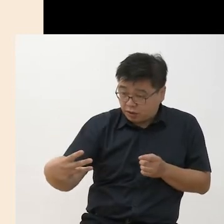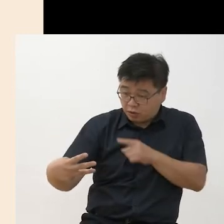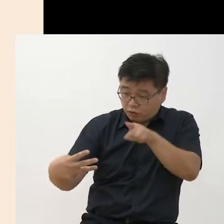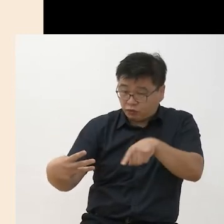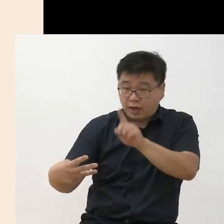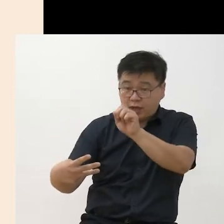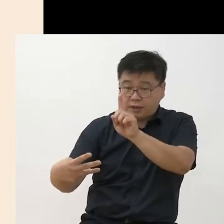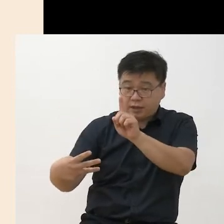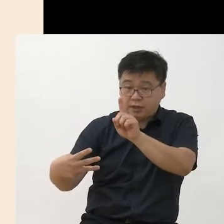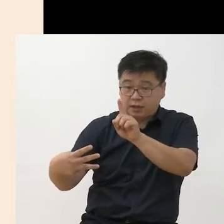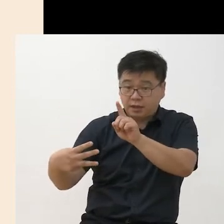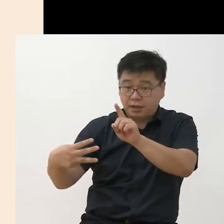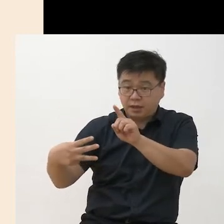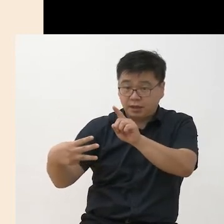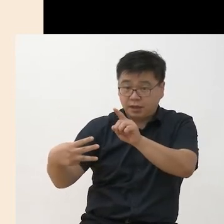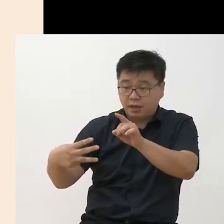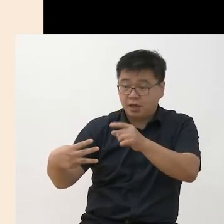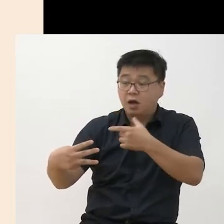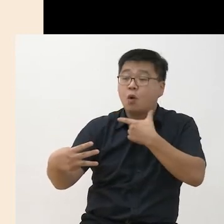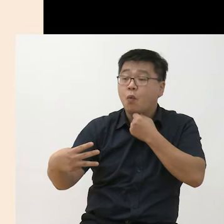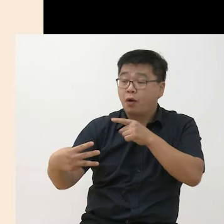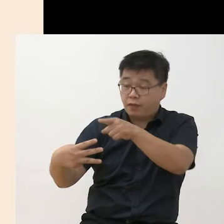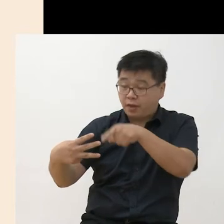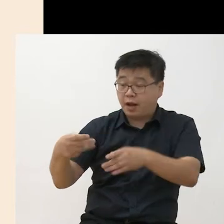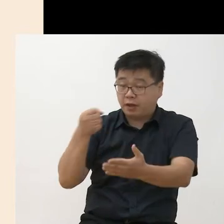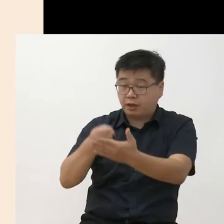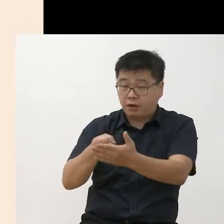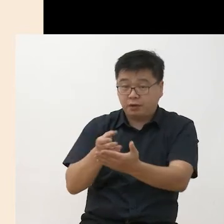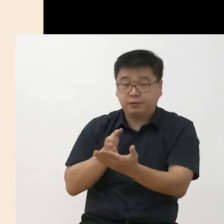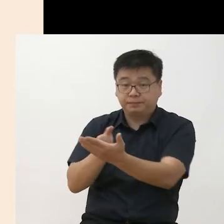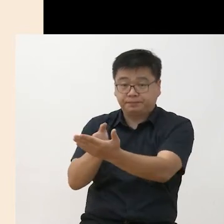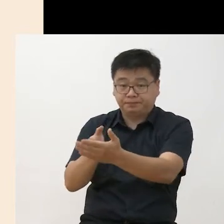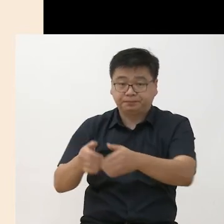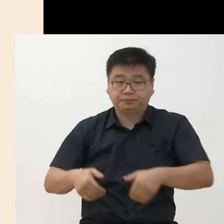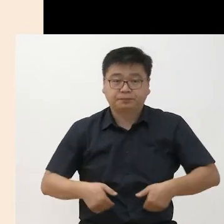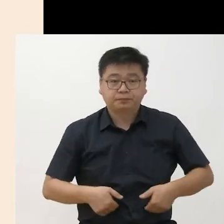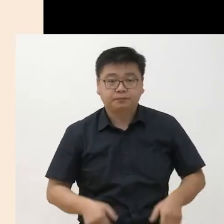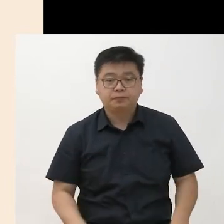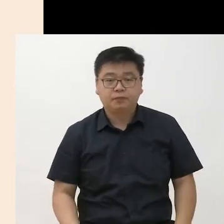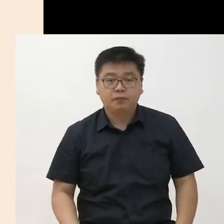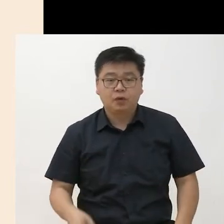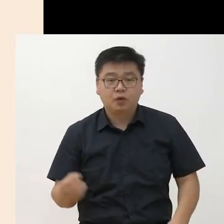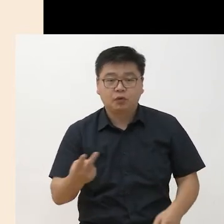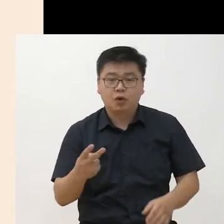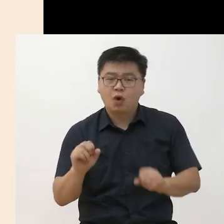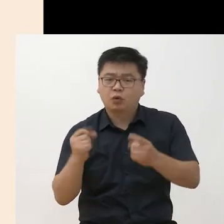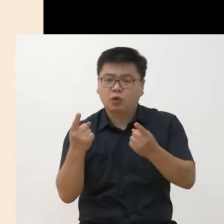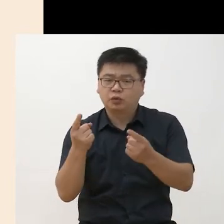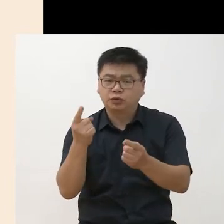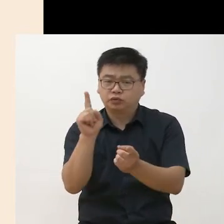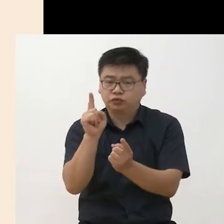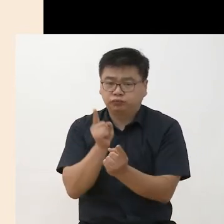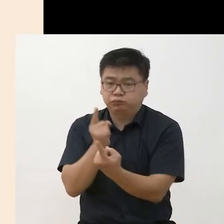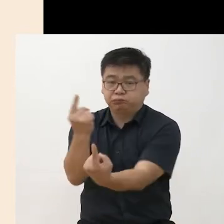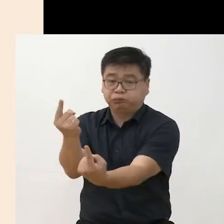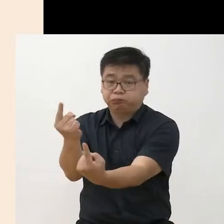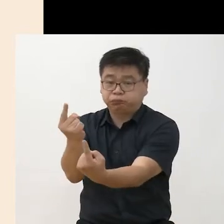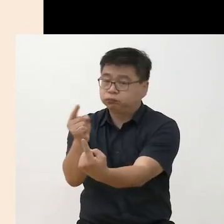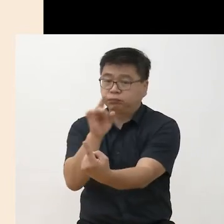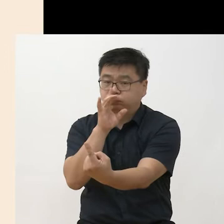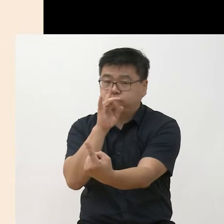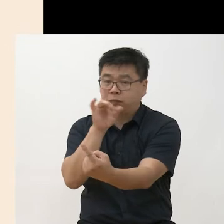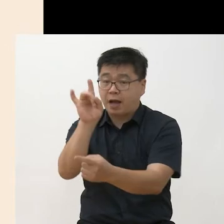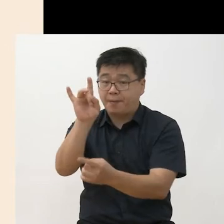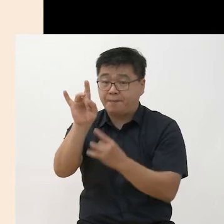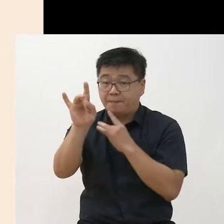하나의 분야를 선택해서 신청을 해주셔야 합니다. 그리고 중복해서 신청을 하실 수는 없습니다.